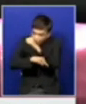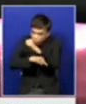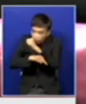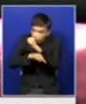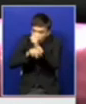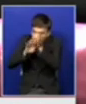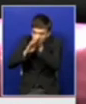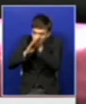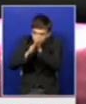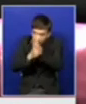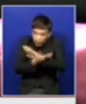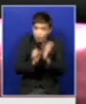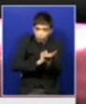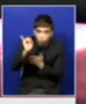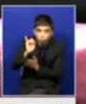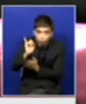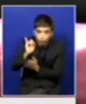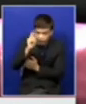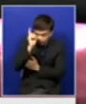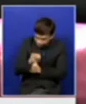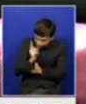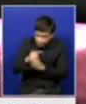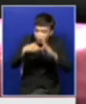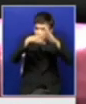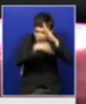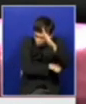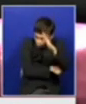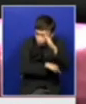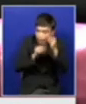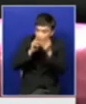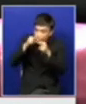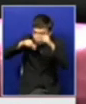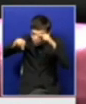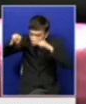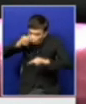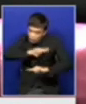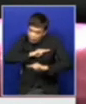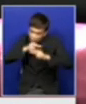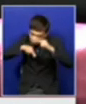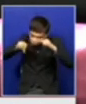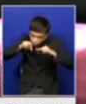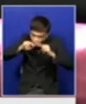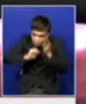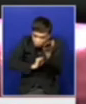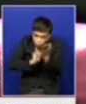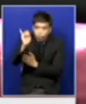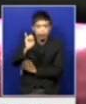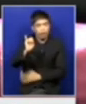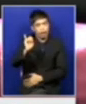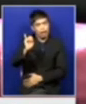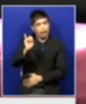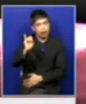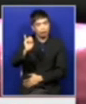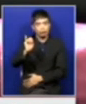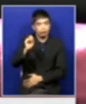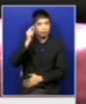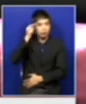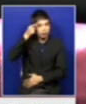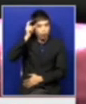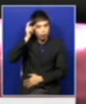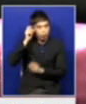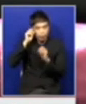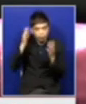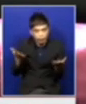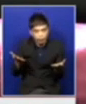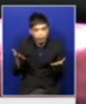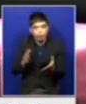มคะดังนั้นแล้วดิฉันจึงเห็นว่ากลไกของสภาผู้แทนราษฎรจะเป็นวิธีการที่จะช่วยให้ประชาชนมีส่วนร่ว